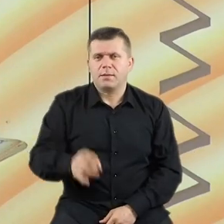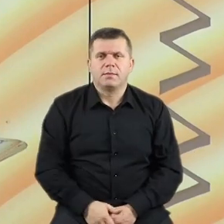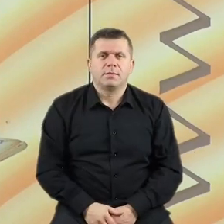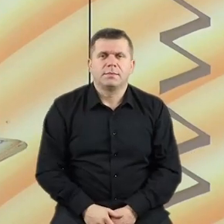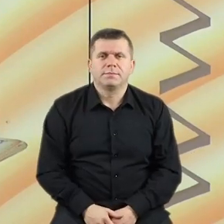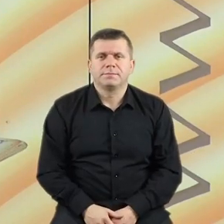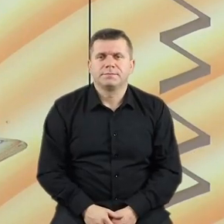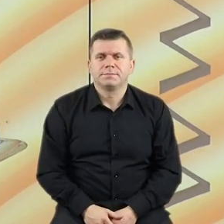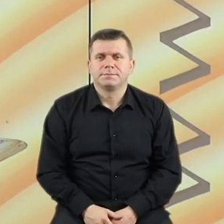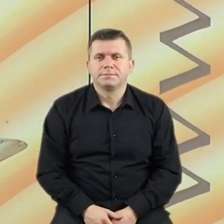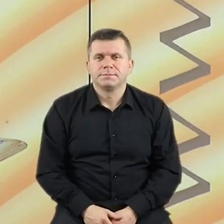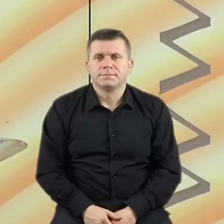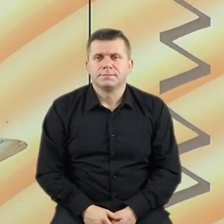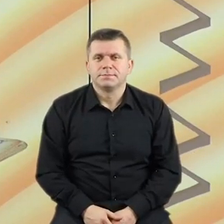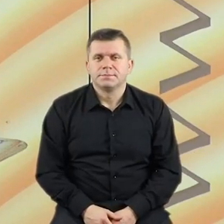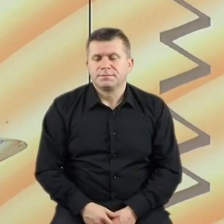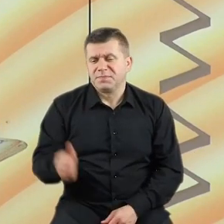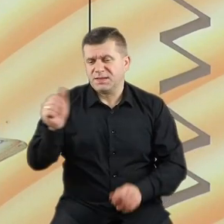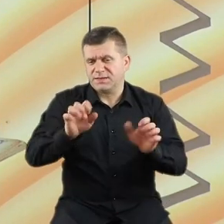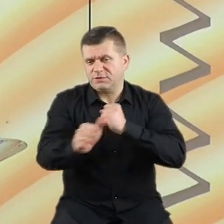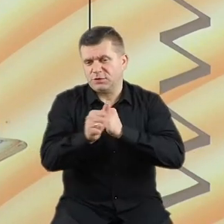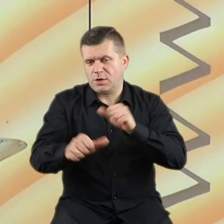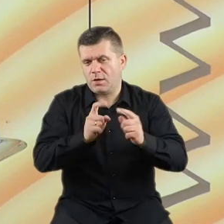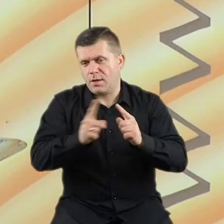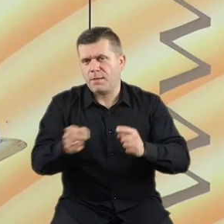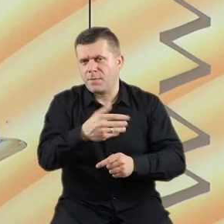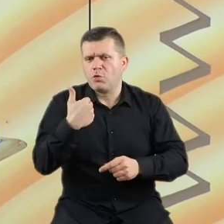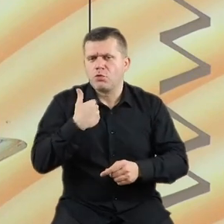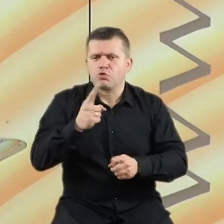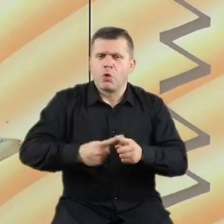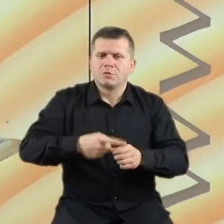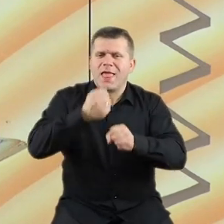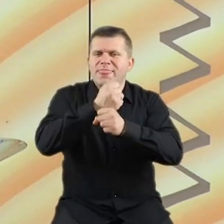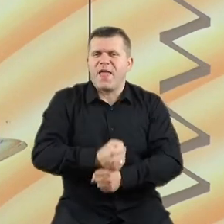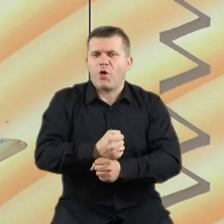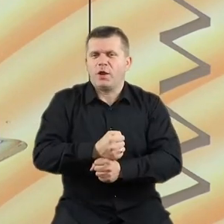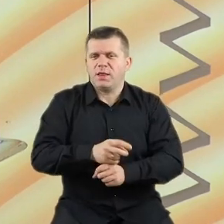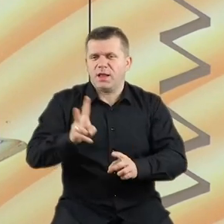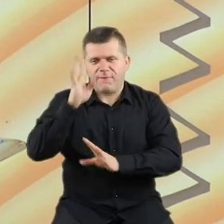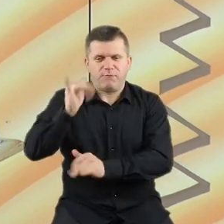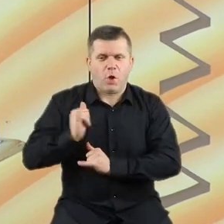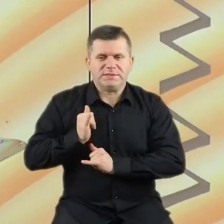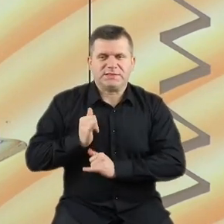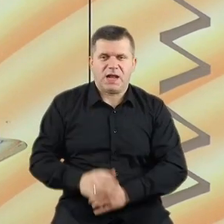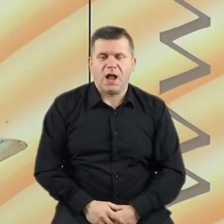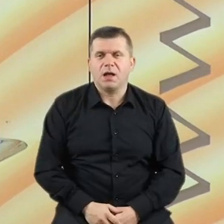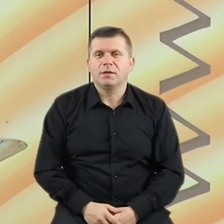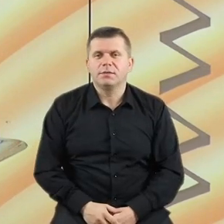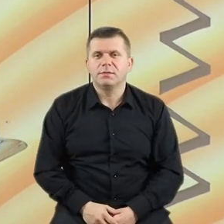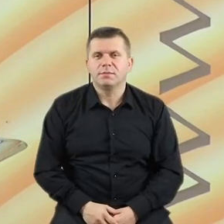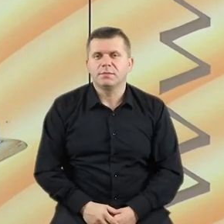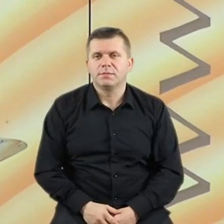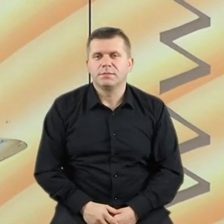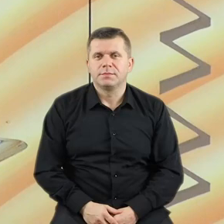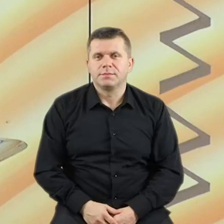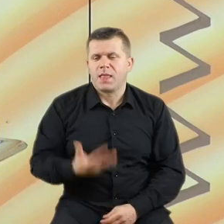tam w latach 60. W związku z tym też był trochę takim niewolnikiem wojska, ponieważ